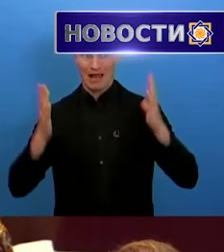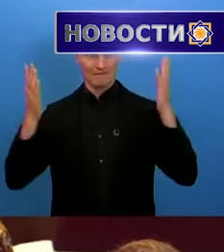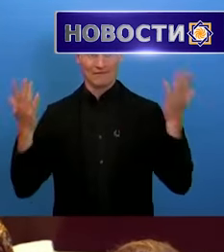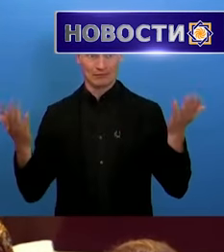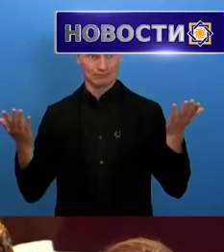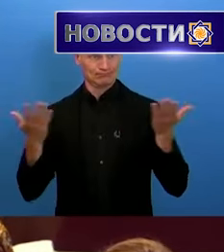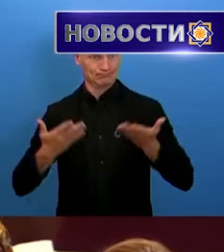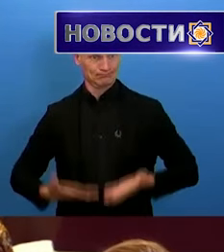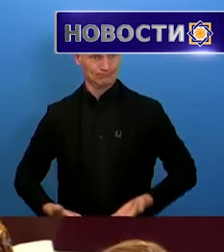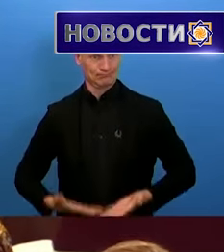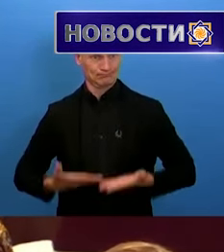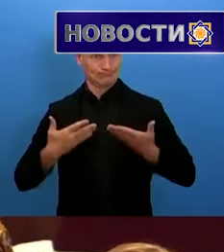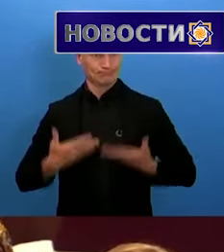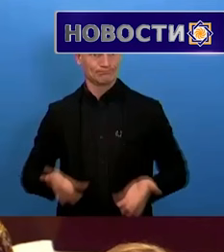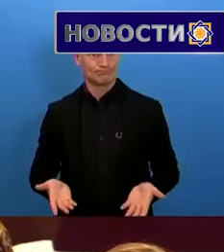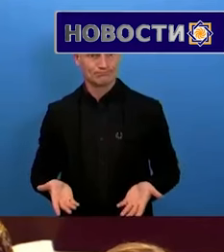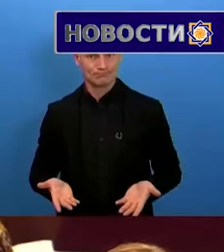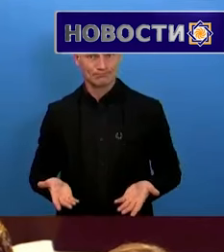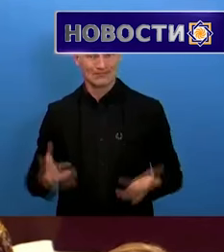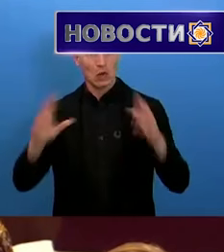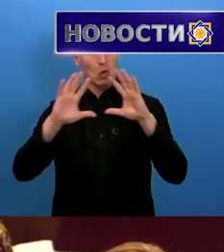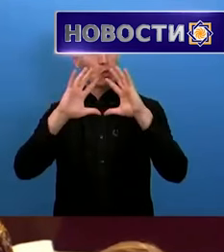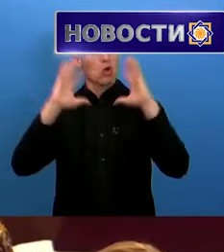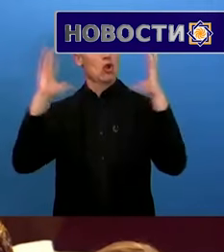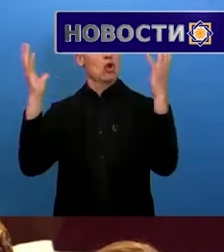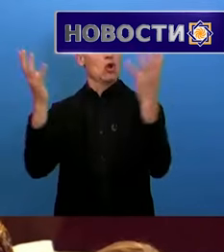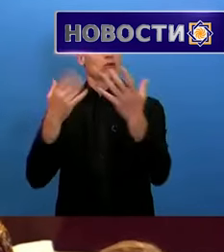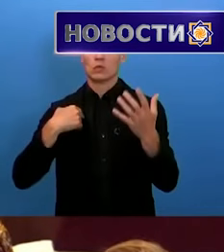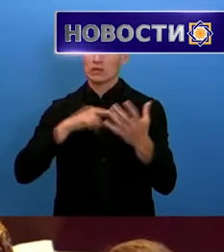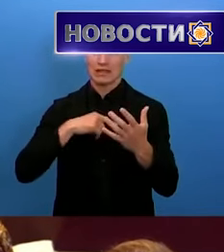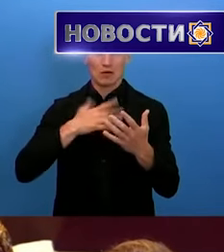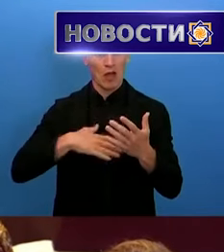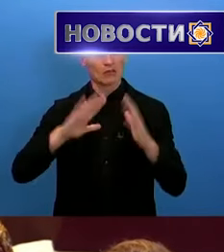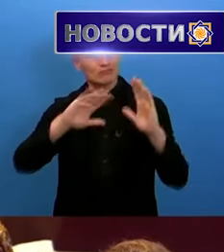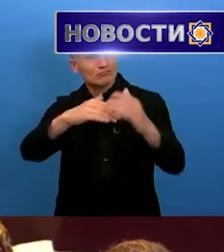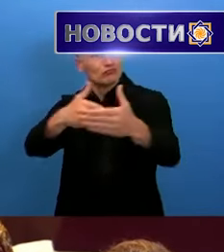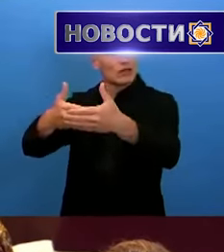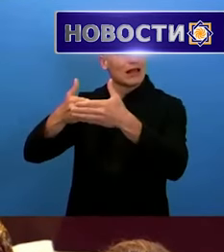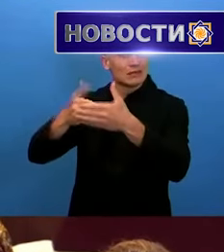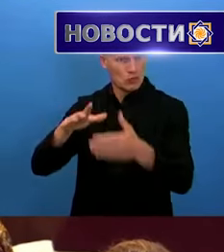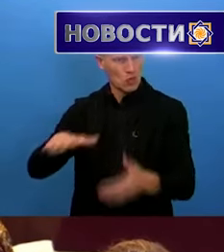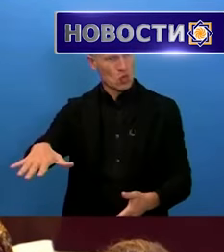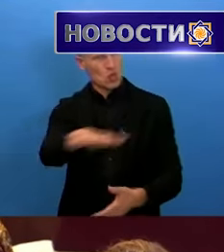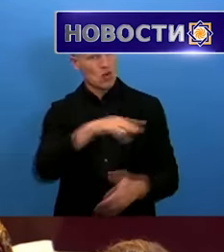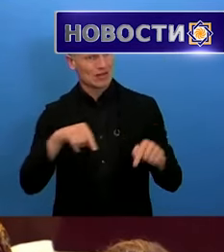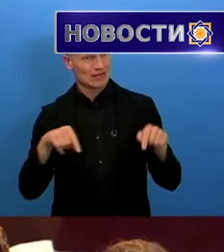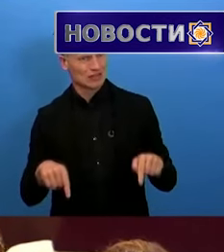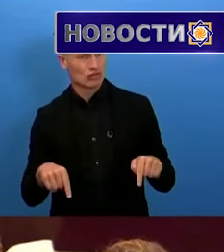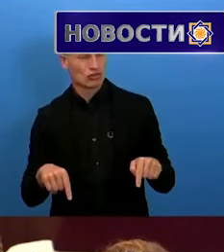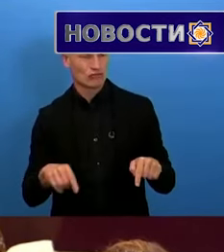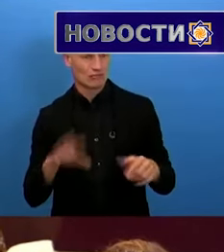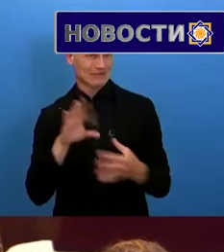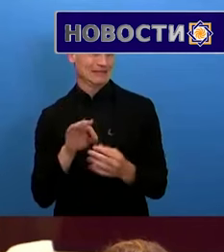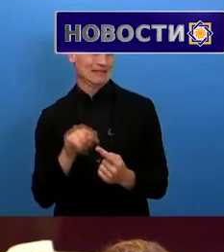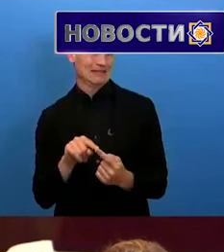статье 38. В июле прошлого года именно здесь я осудил блокаду и захват. Заложники 120 тысяч коренных